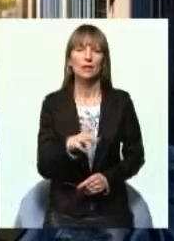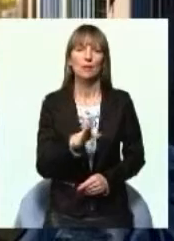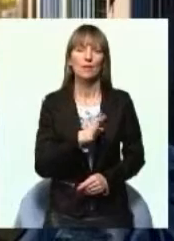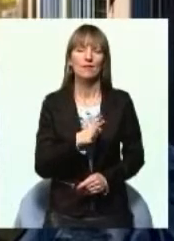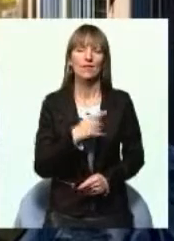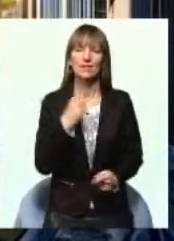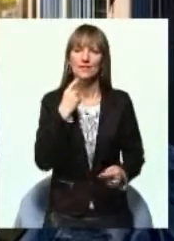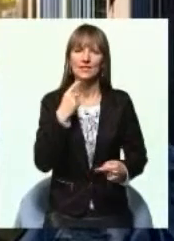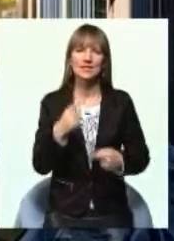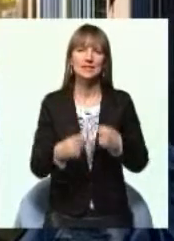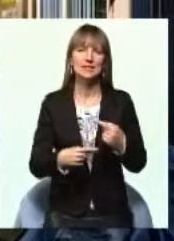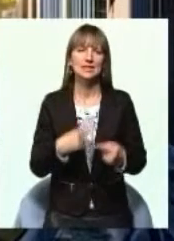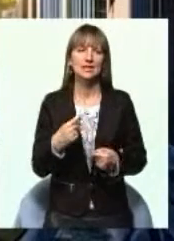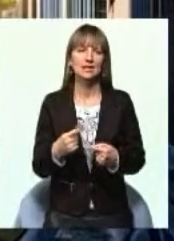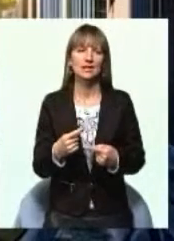бывают всегда